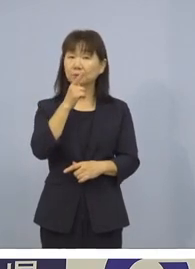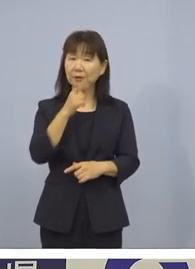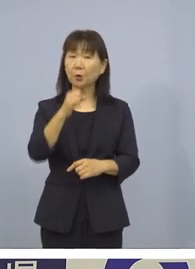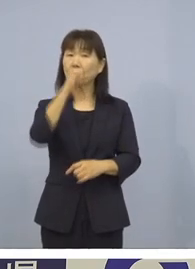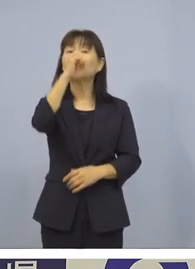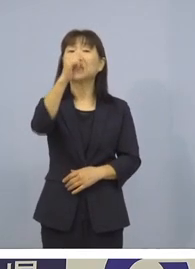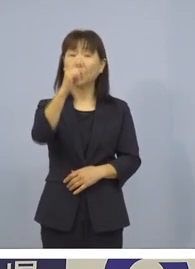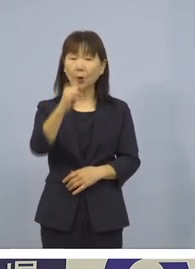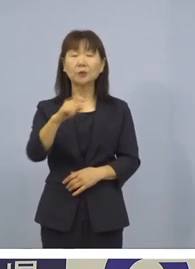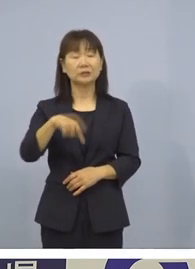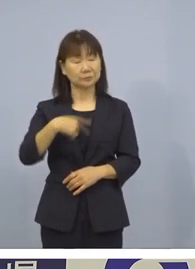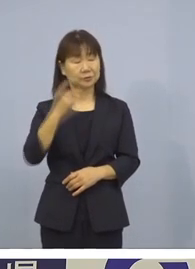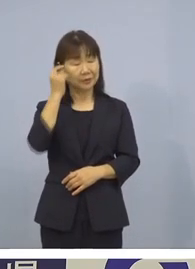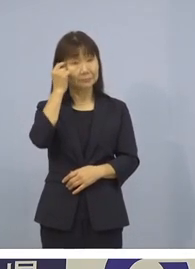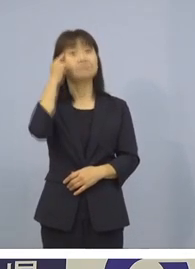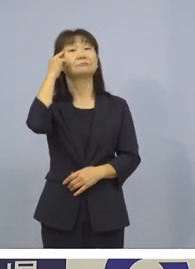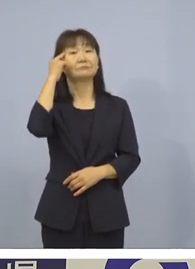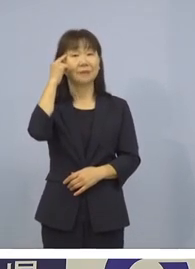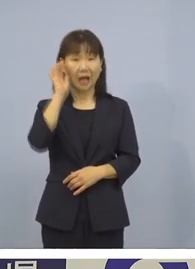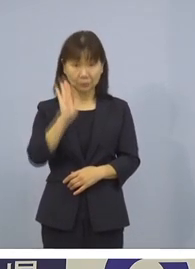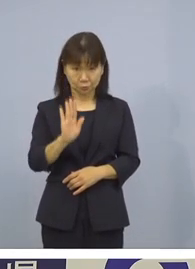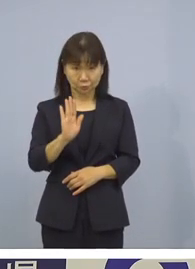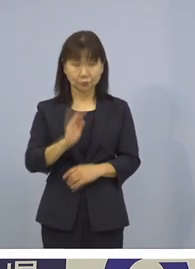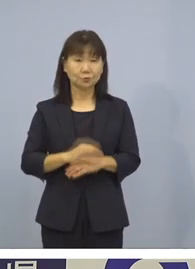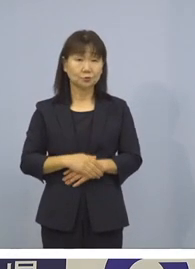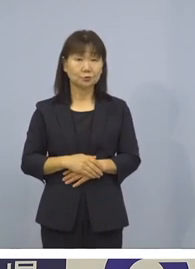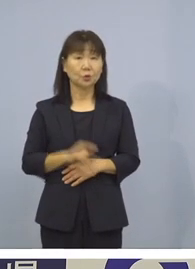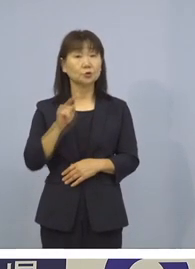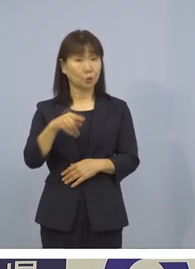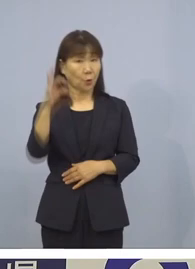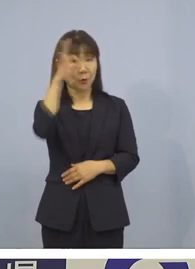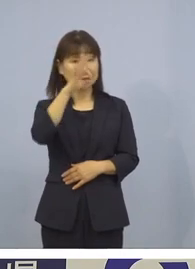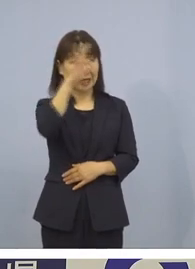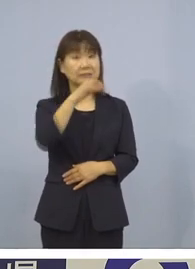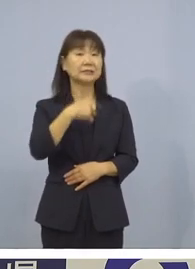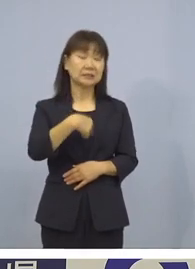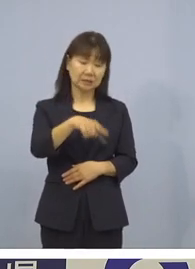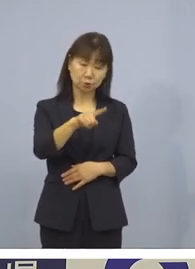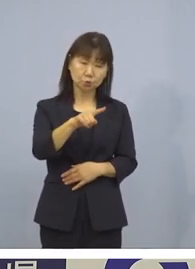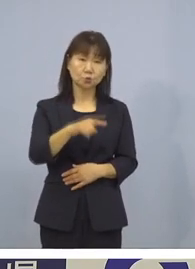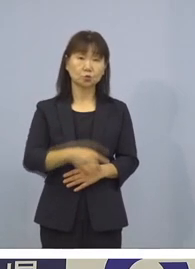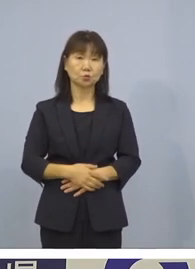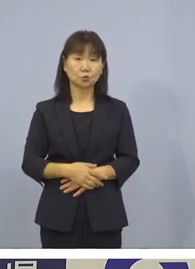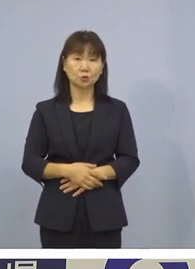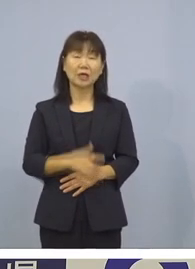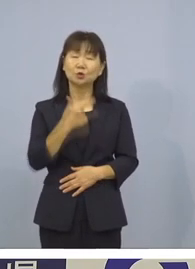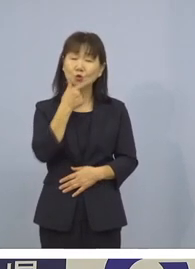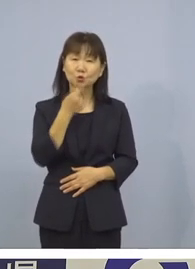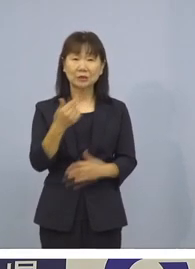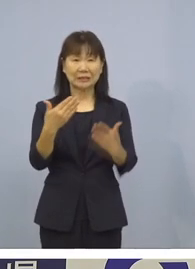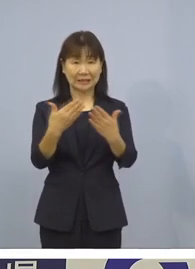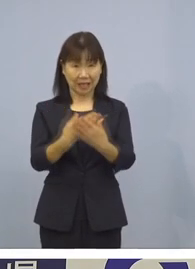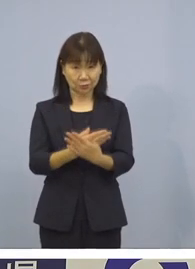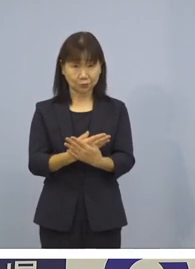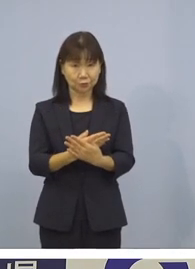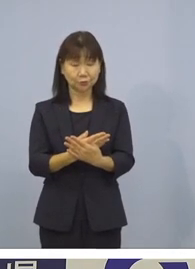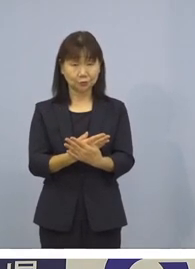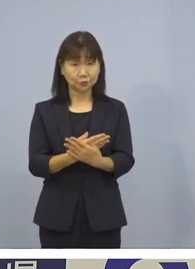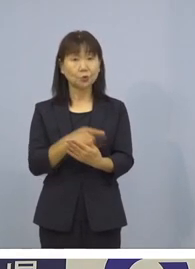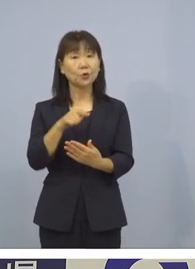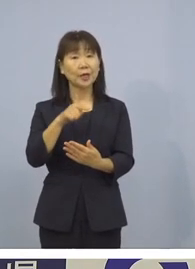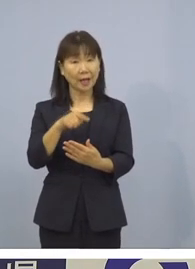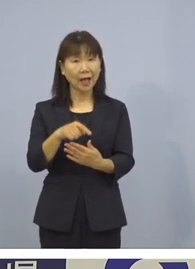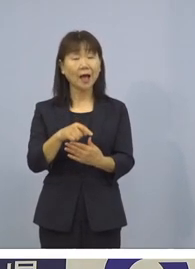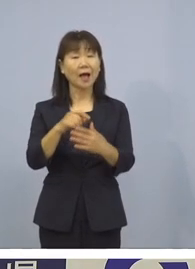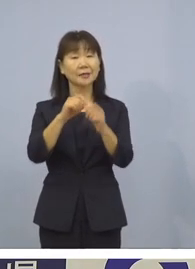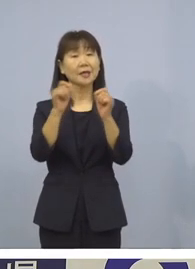、そしてそれを探しに行く、好きになる、まあ、こういったことが結局